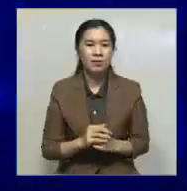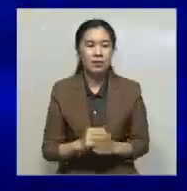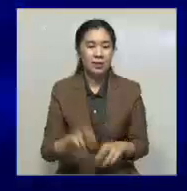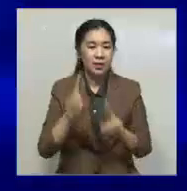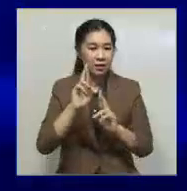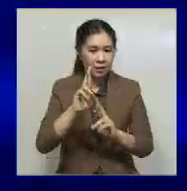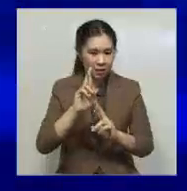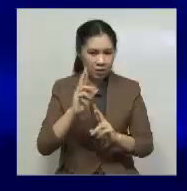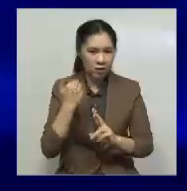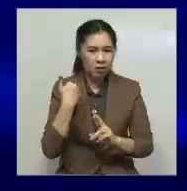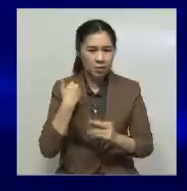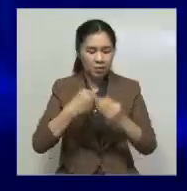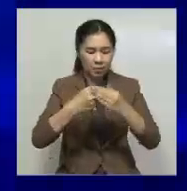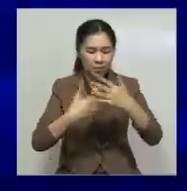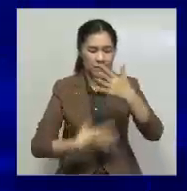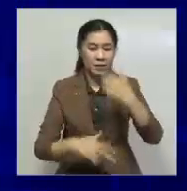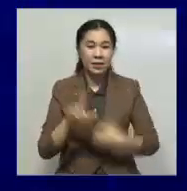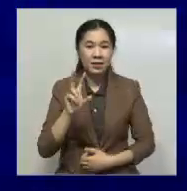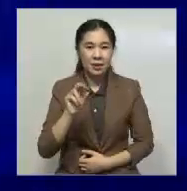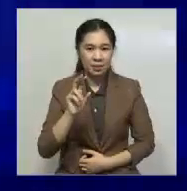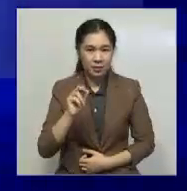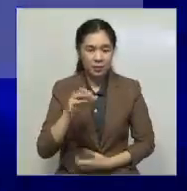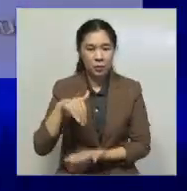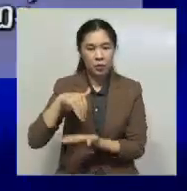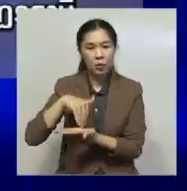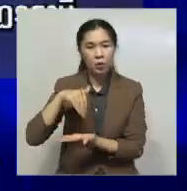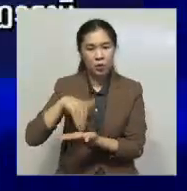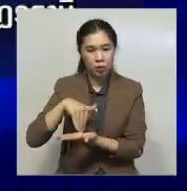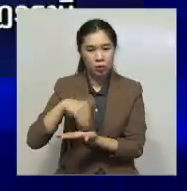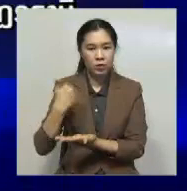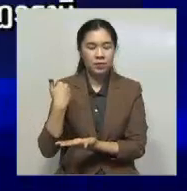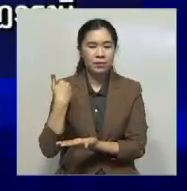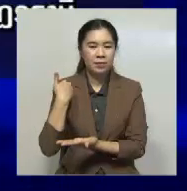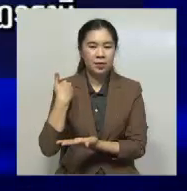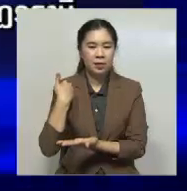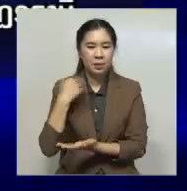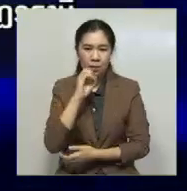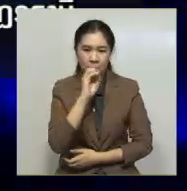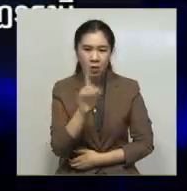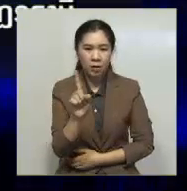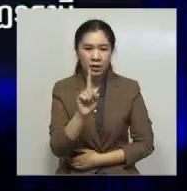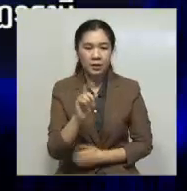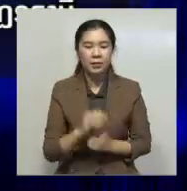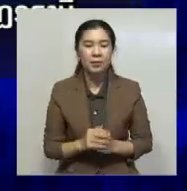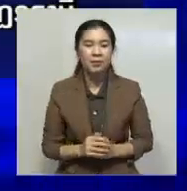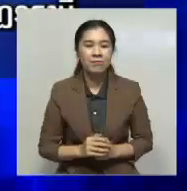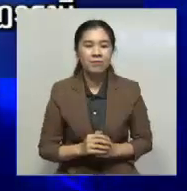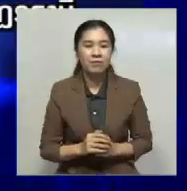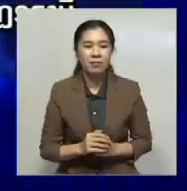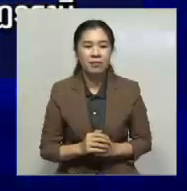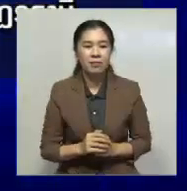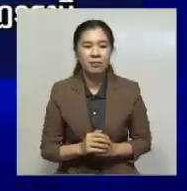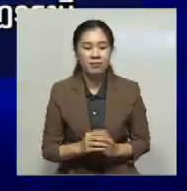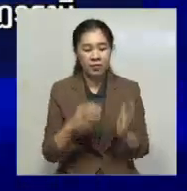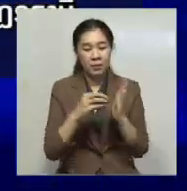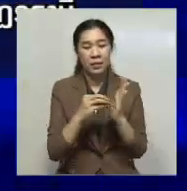ภัยฝนตกหนักถึงหนักมาก30จังหวัดนะคะทางศูนย์เฉพาะกิจชั่วคราวในภาวะวิกฤตรายงานมาเราไล่เรียงให้คุณผู้ชมเป็นรายภา